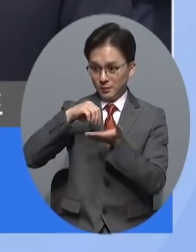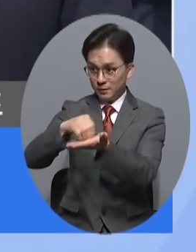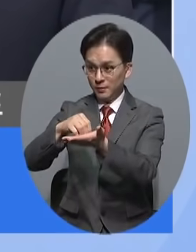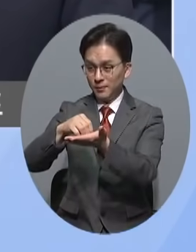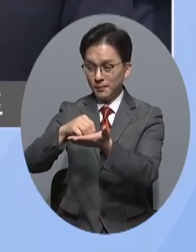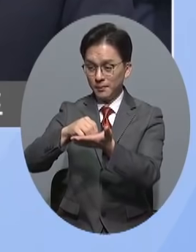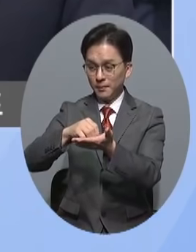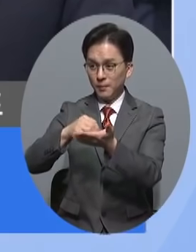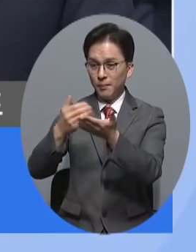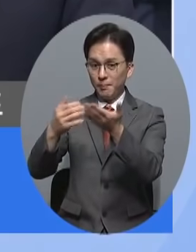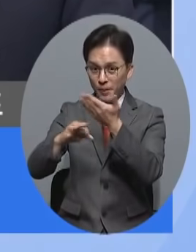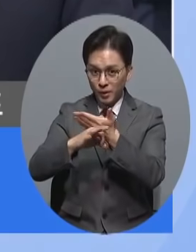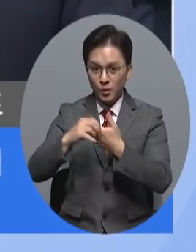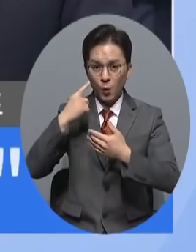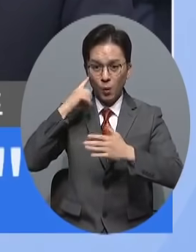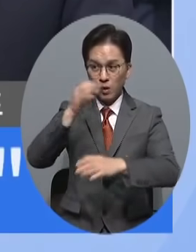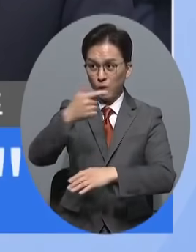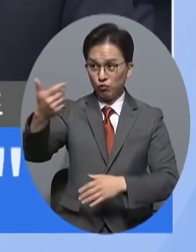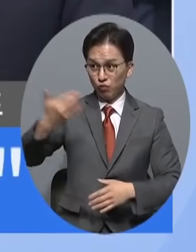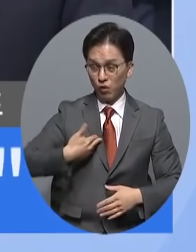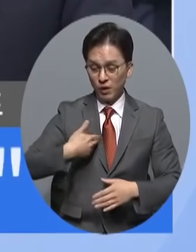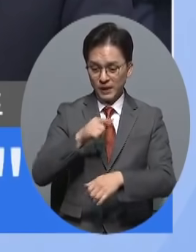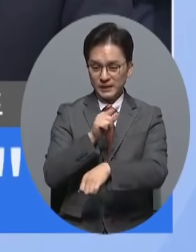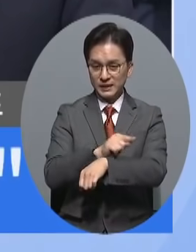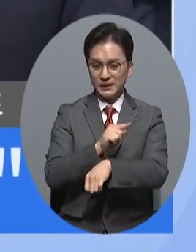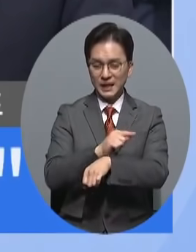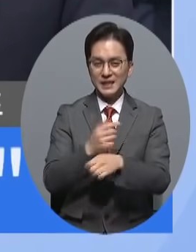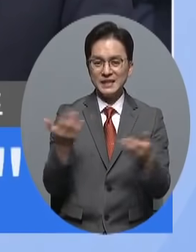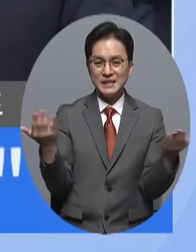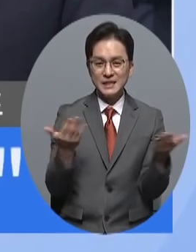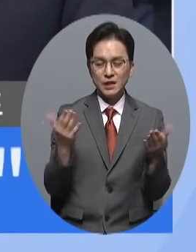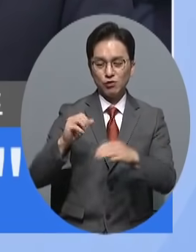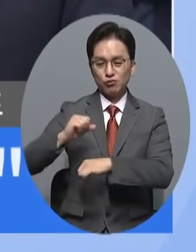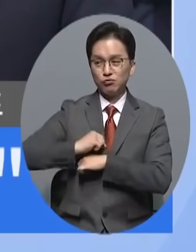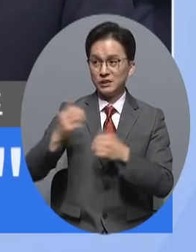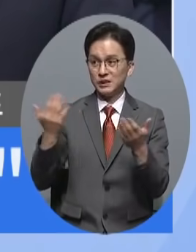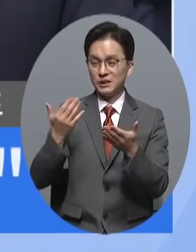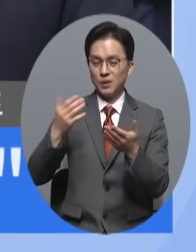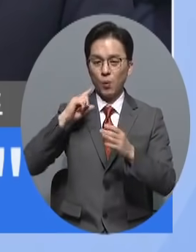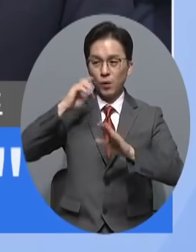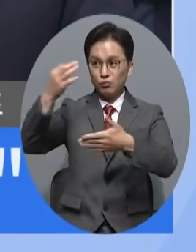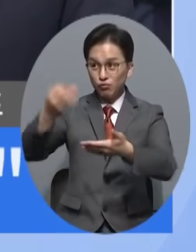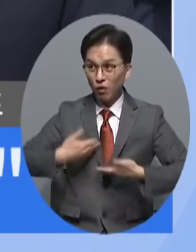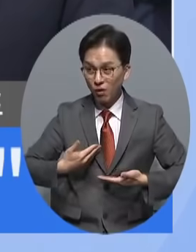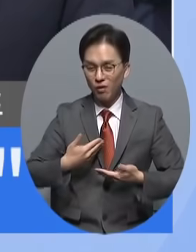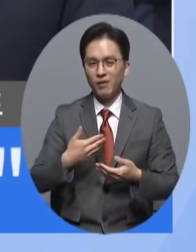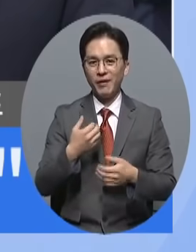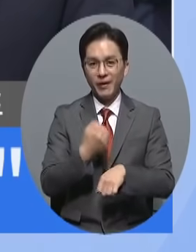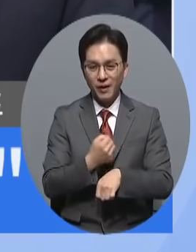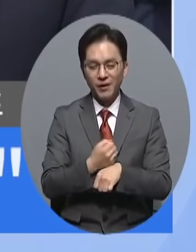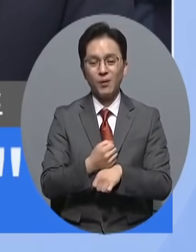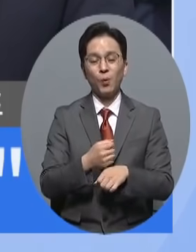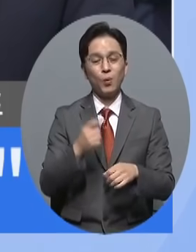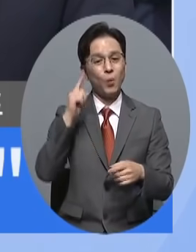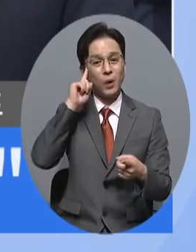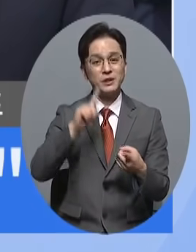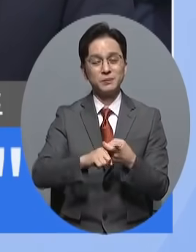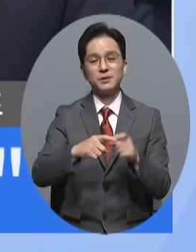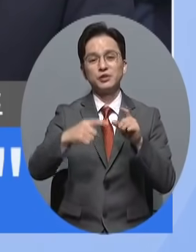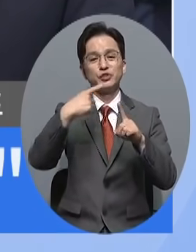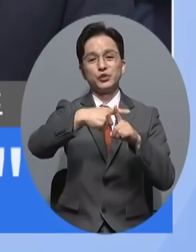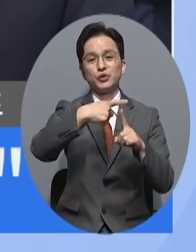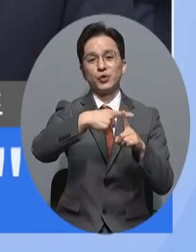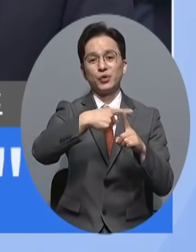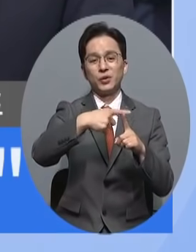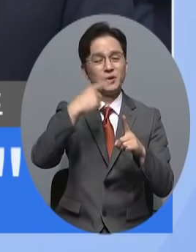이제 각오와는 다르게 좀 개방적인 사고를 하고 있고요. 여군 비율이 점차 계속 늘어나고 있는 추세지 않습니까? 맞습니다. 이제 지원병제